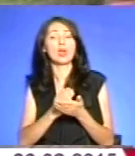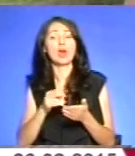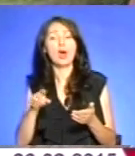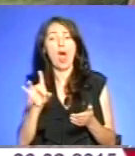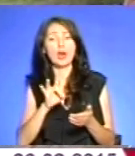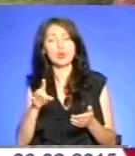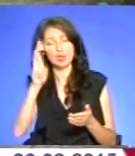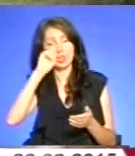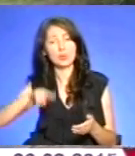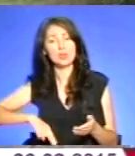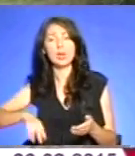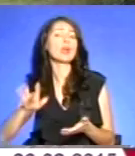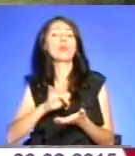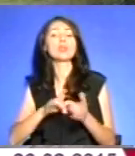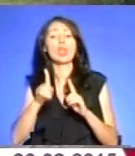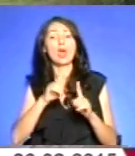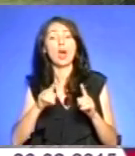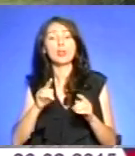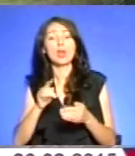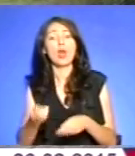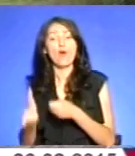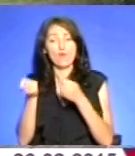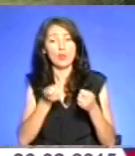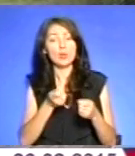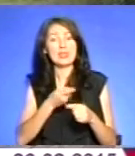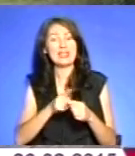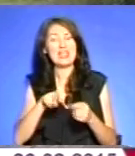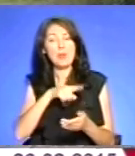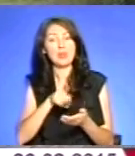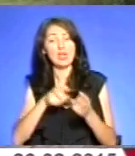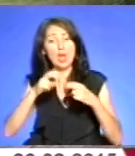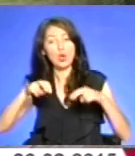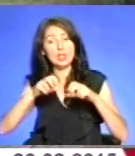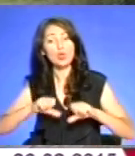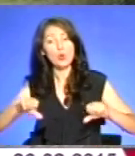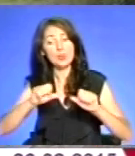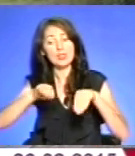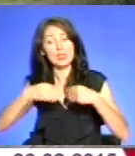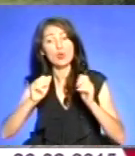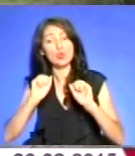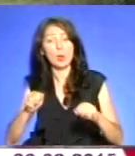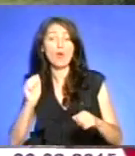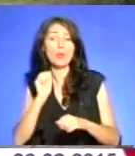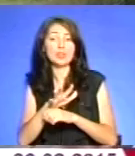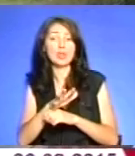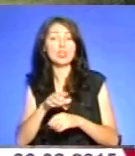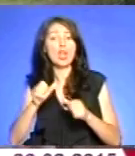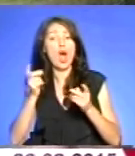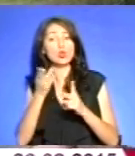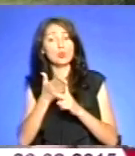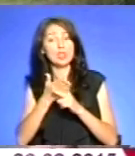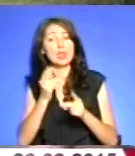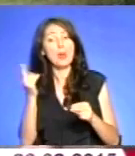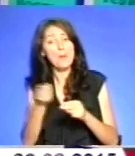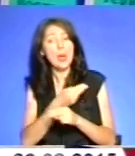при міській раді, виносять це питання на розгляд комісії і дадуть право на призначення субсидій без врахування доходів